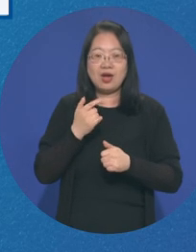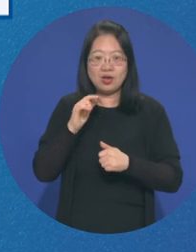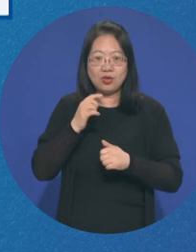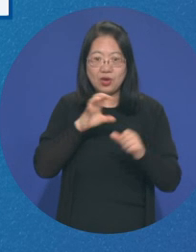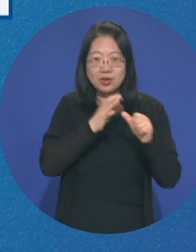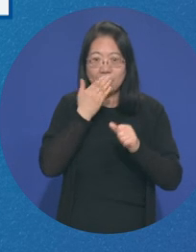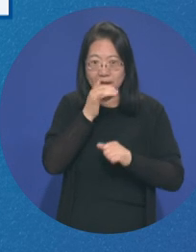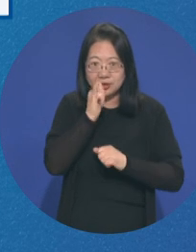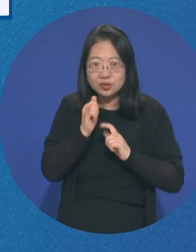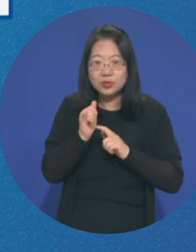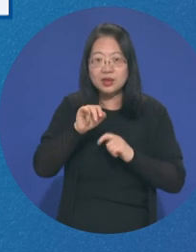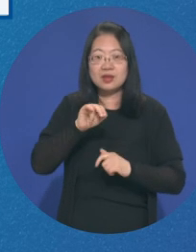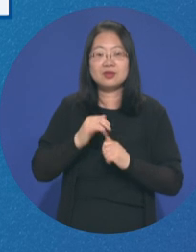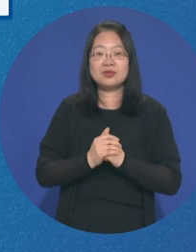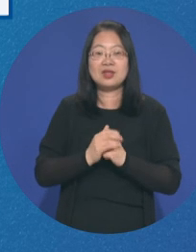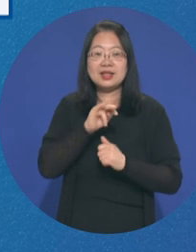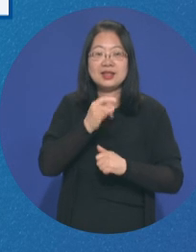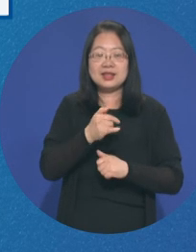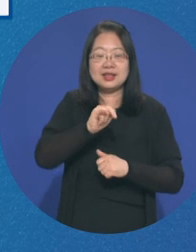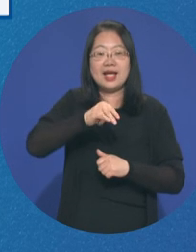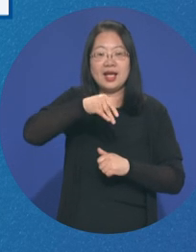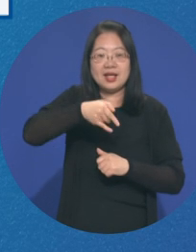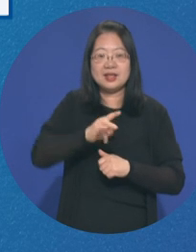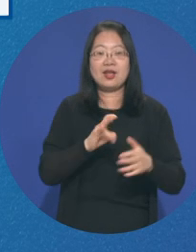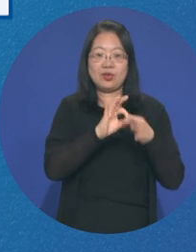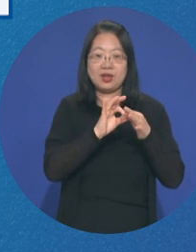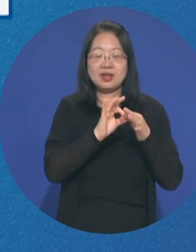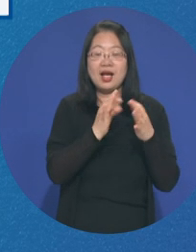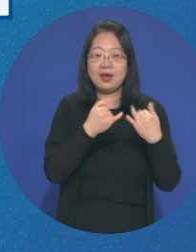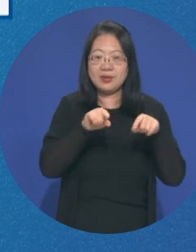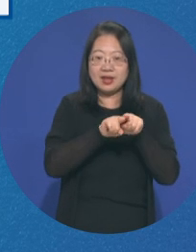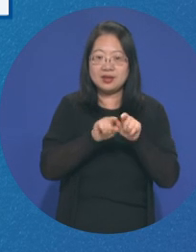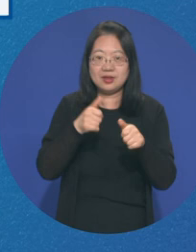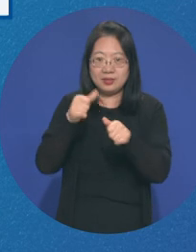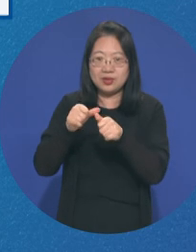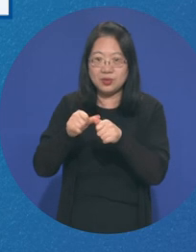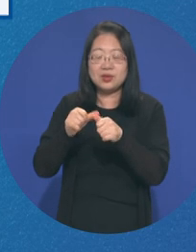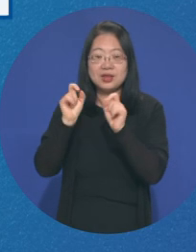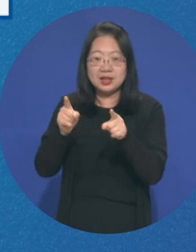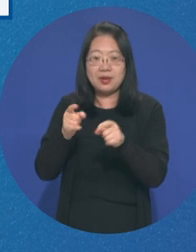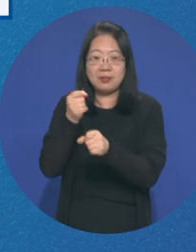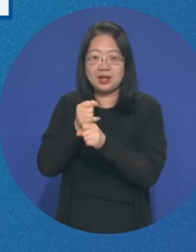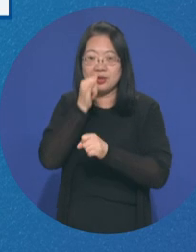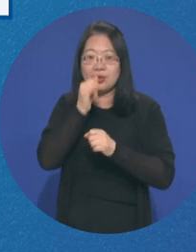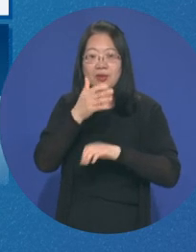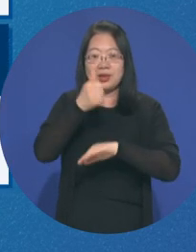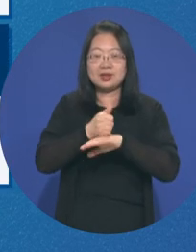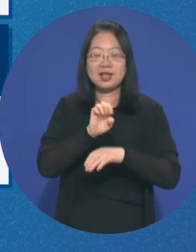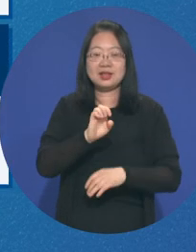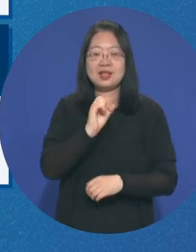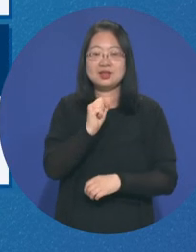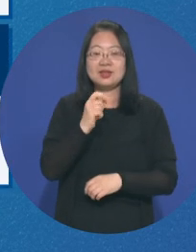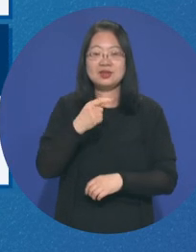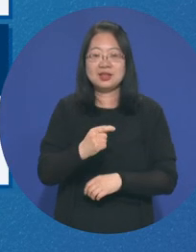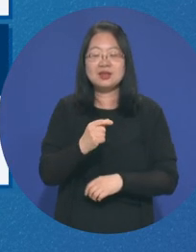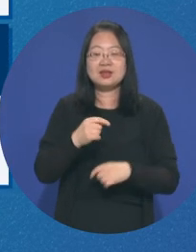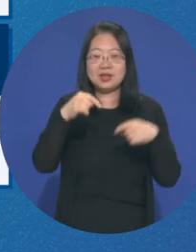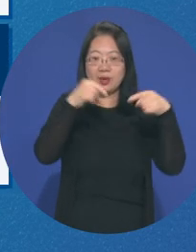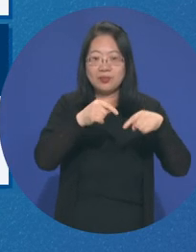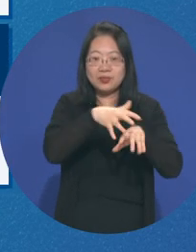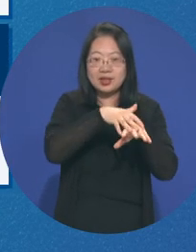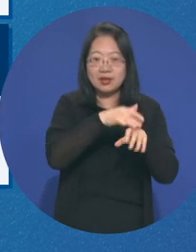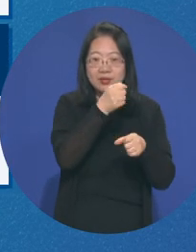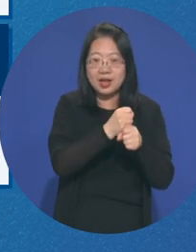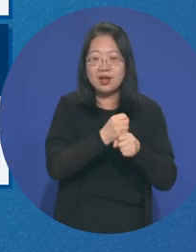임직원들의 봉사활동인 별꿈 프로젝트를 활용한 멘토링 기회도 만들어 나갈 계획입니다. 마지막으로 ESG 협의체를